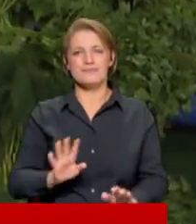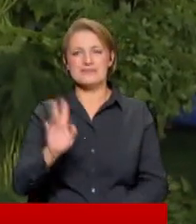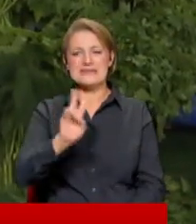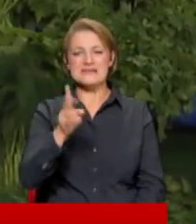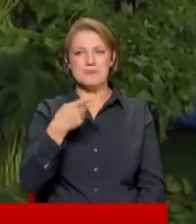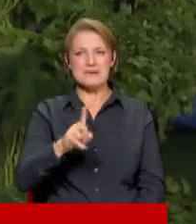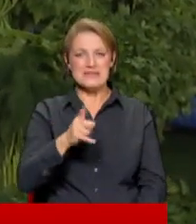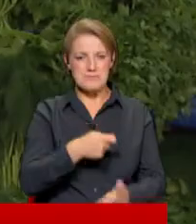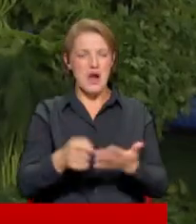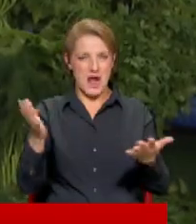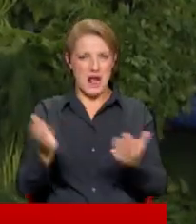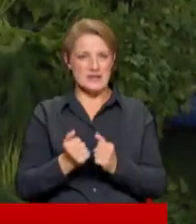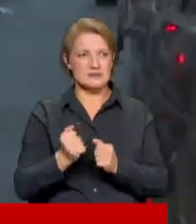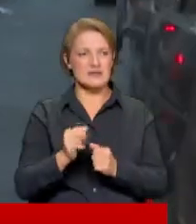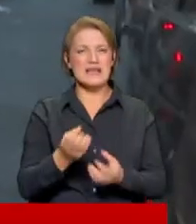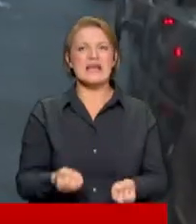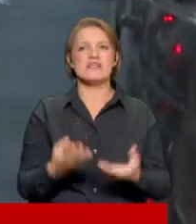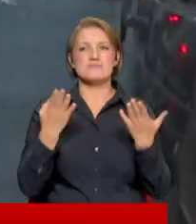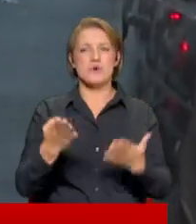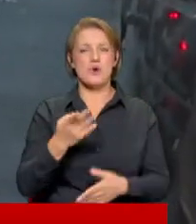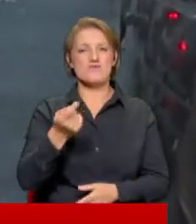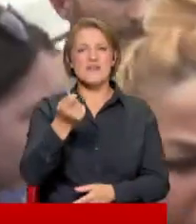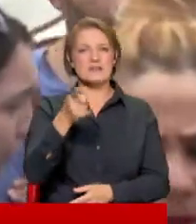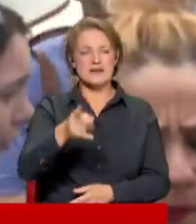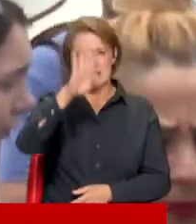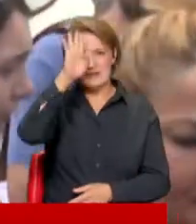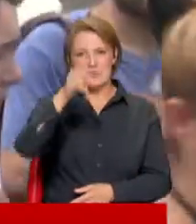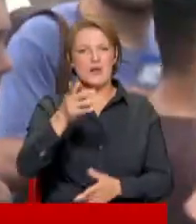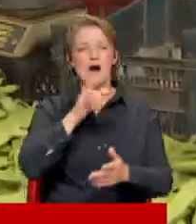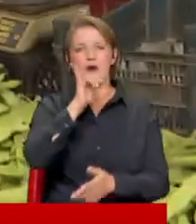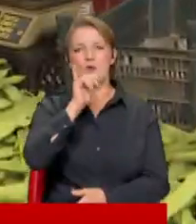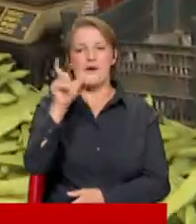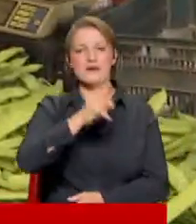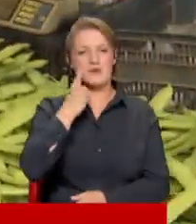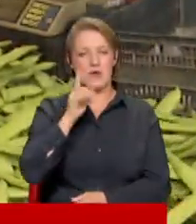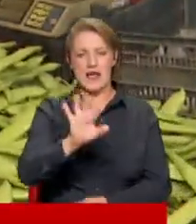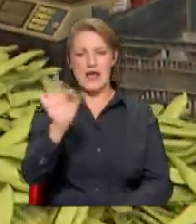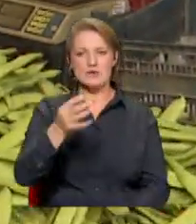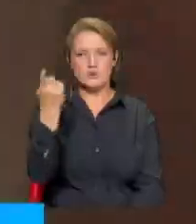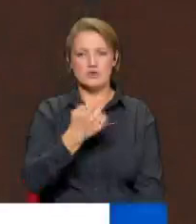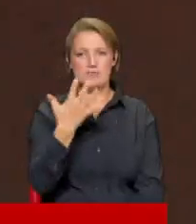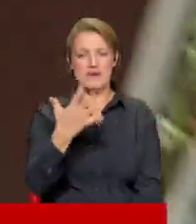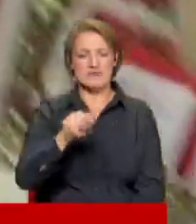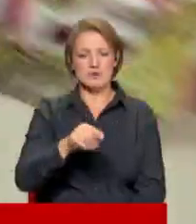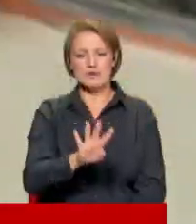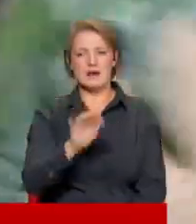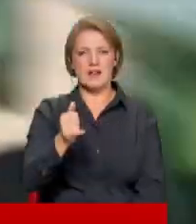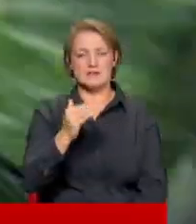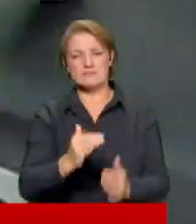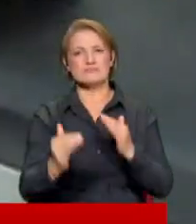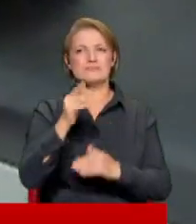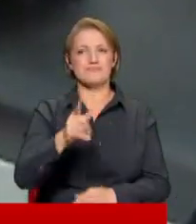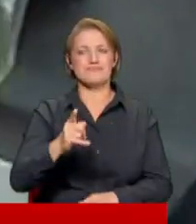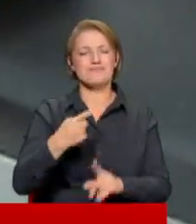20 bin lirada maaş alsa yetmiyor ki. Perakende fiyatlarda İstanbul'da Ağustos ayına göre Eylül'de %5,46 artış